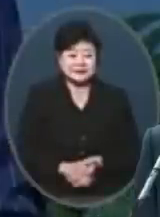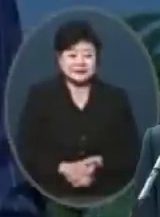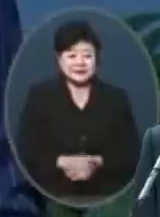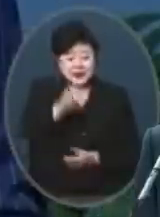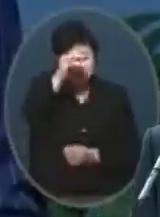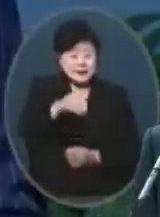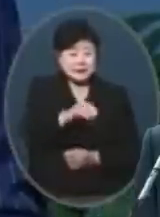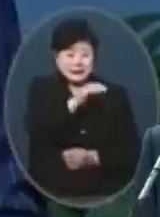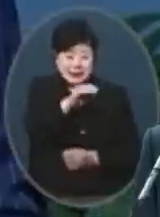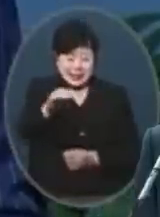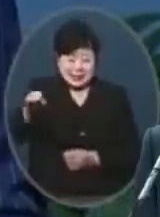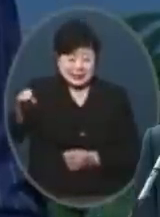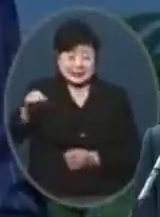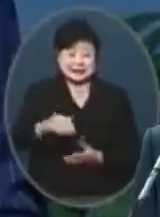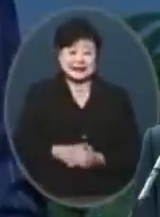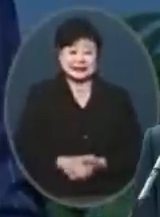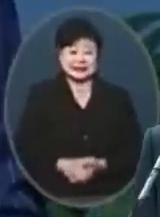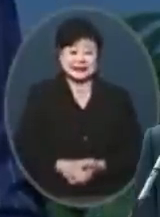십자가를